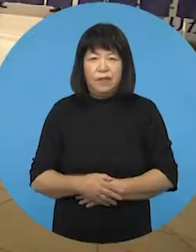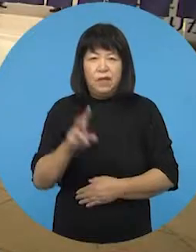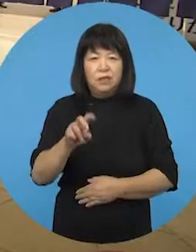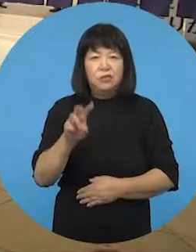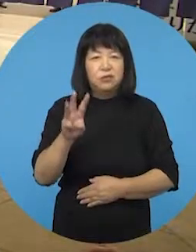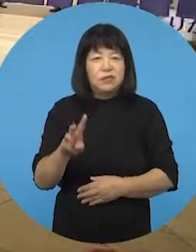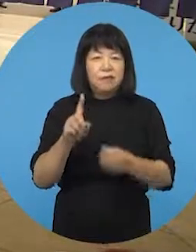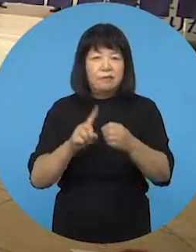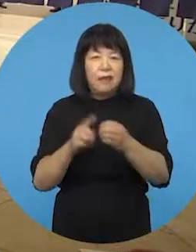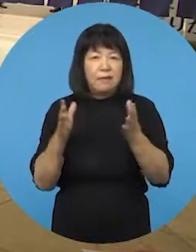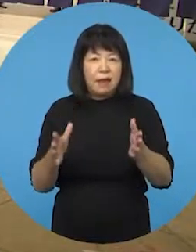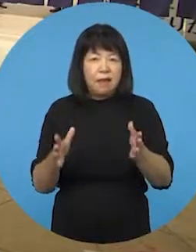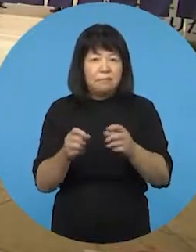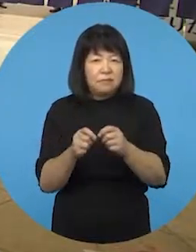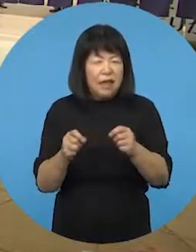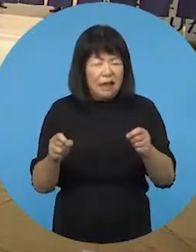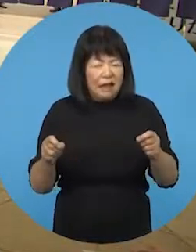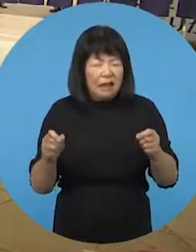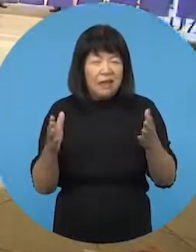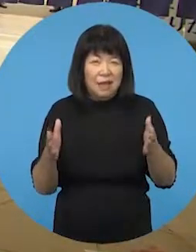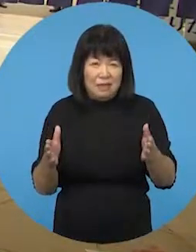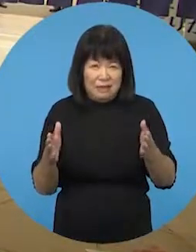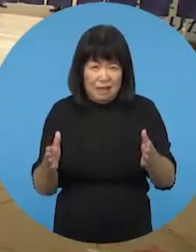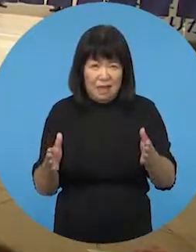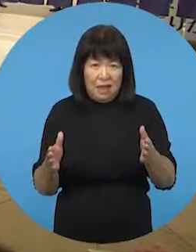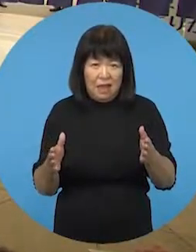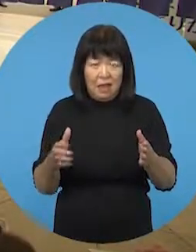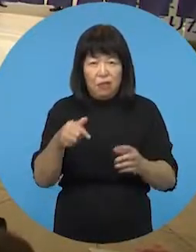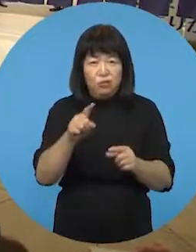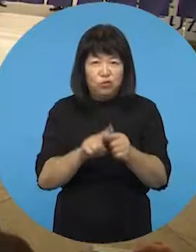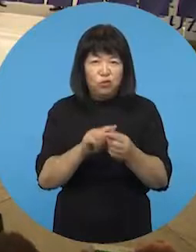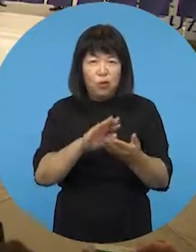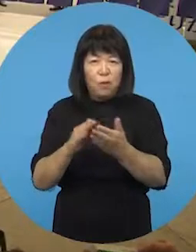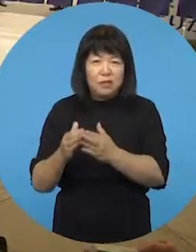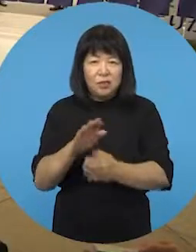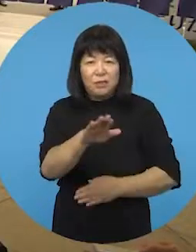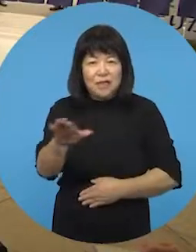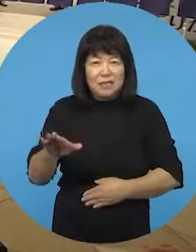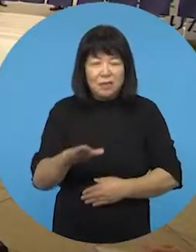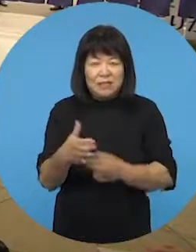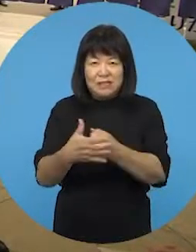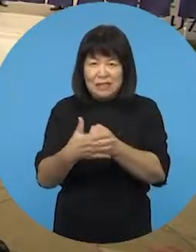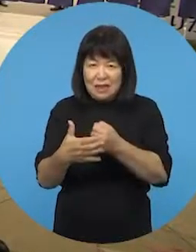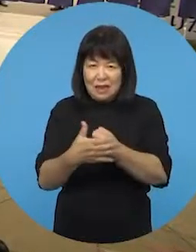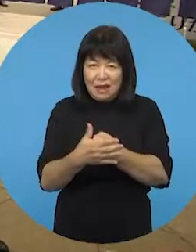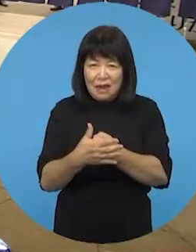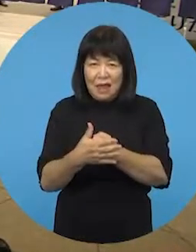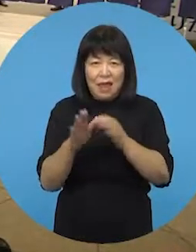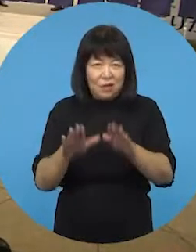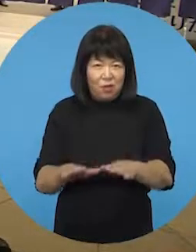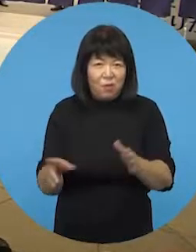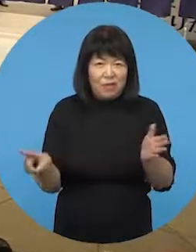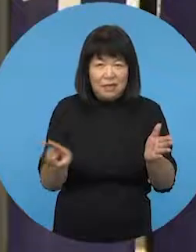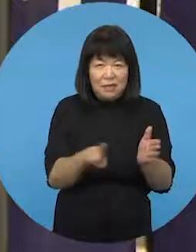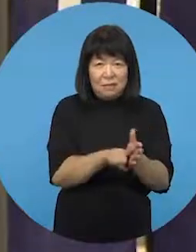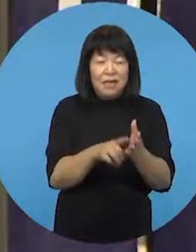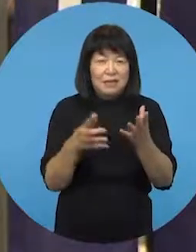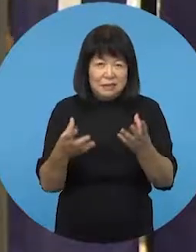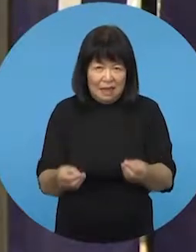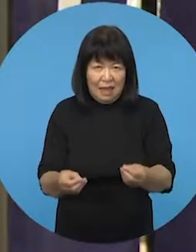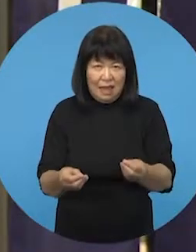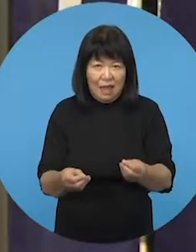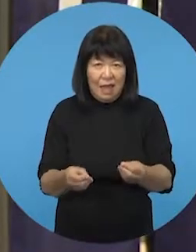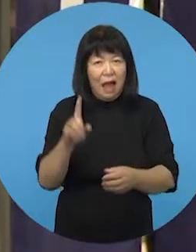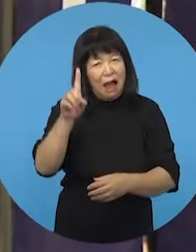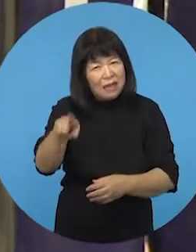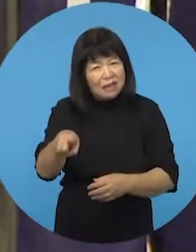23年間の長きにわたり、府中の町の方々に支えられ、本日まで営業させていただきました。